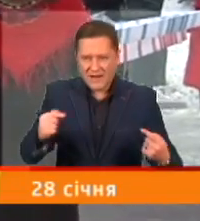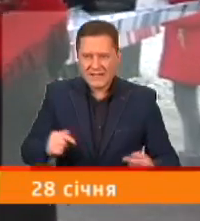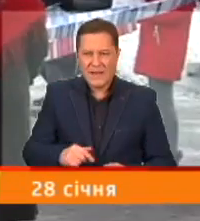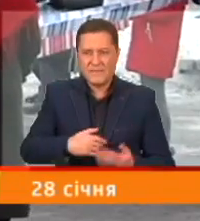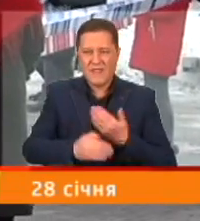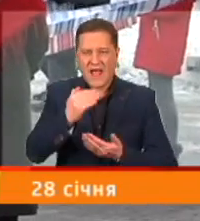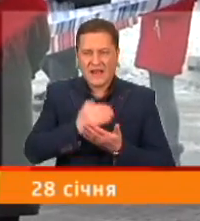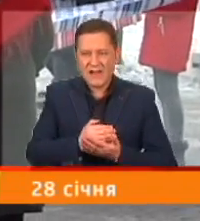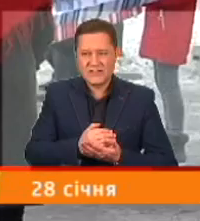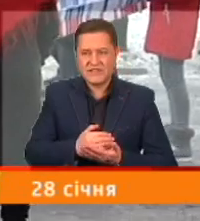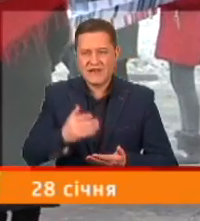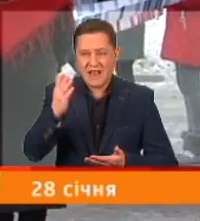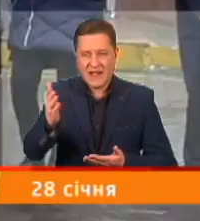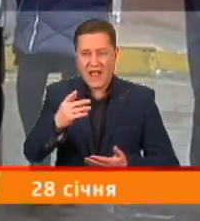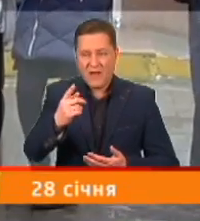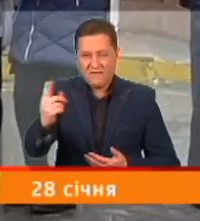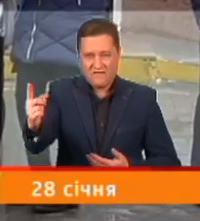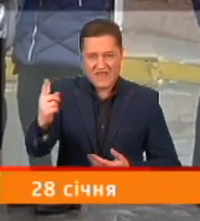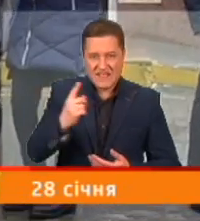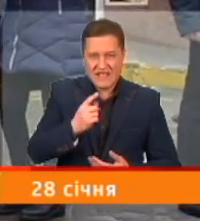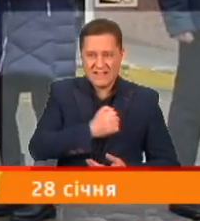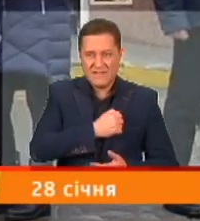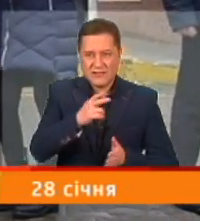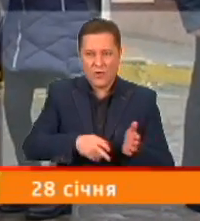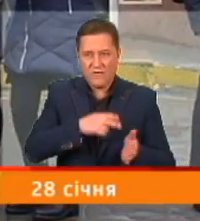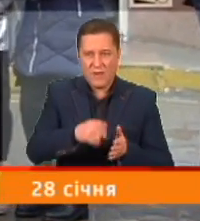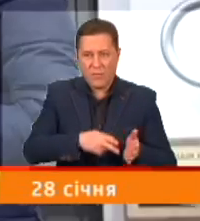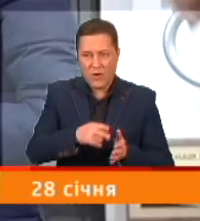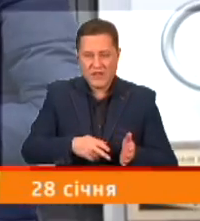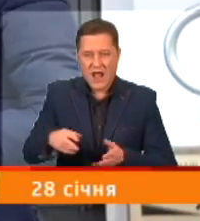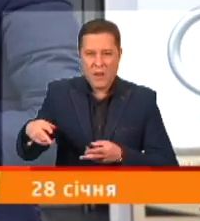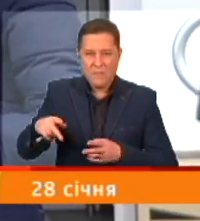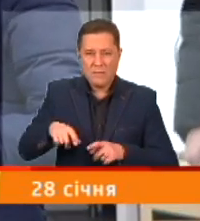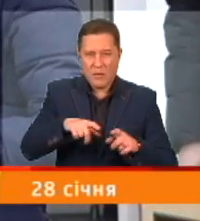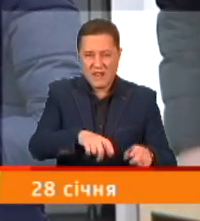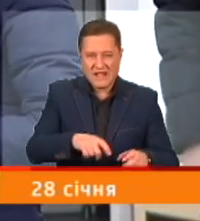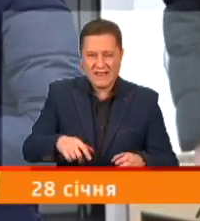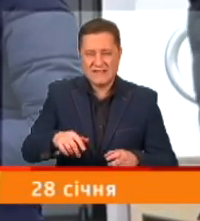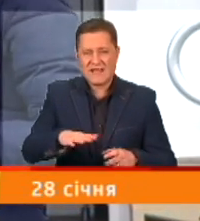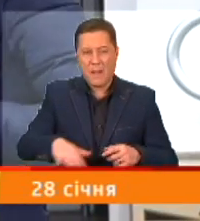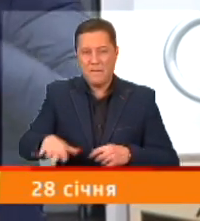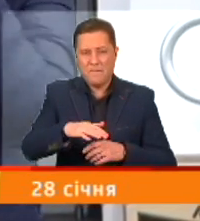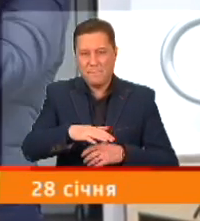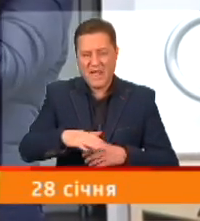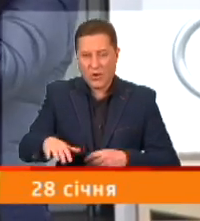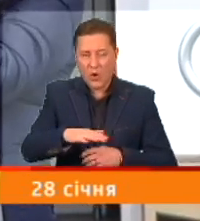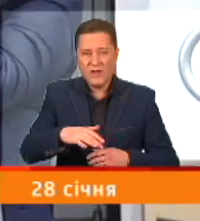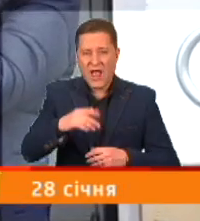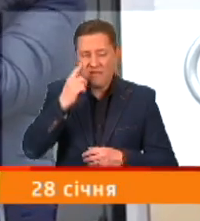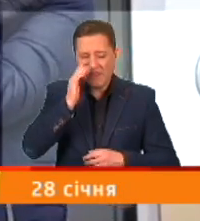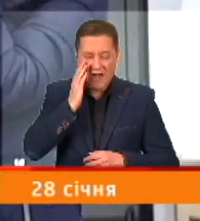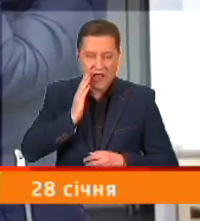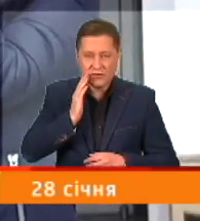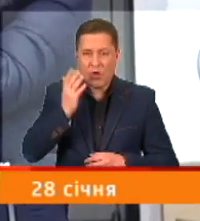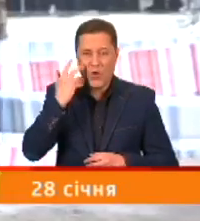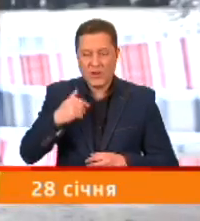Нарешті вдалині видніється військовий потяг. Віка та Вероніка все-таки пробрались на перон. Серед перших видивляються тата. Витирають сльози, лише